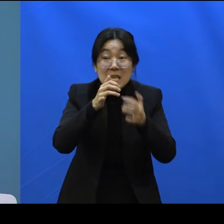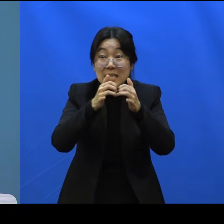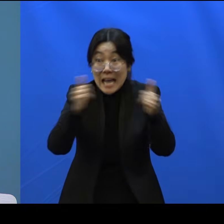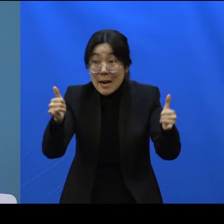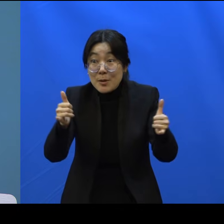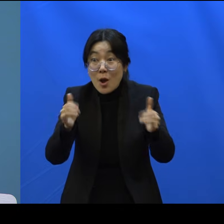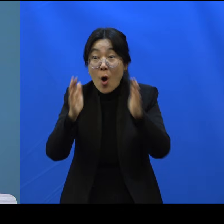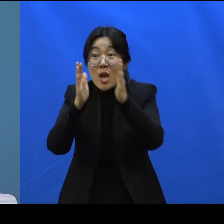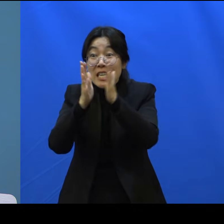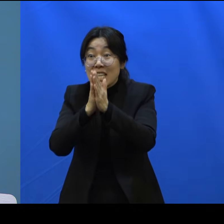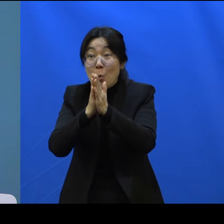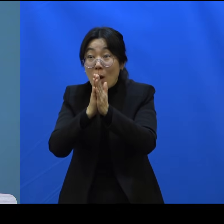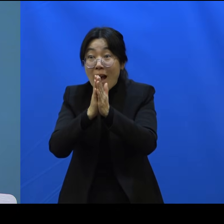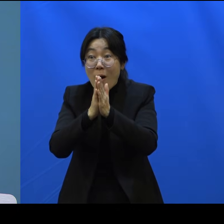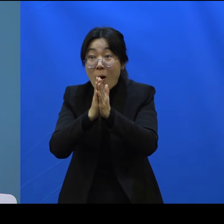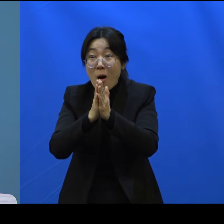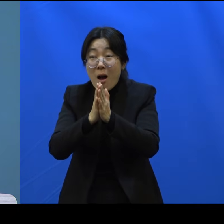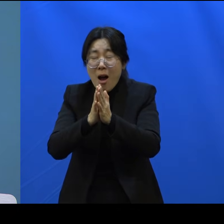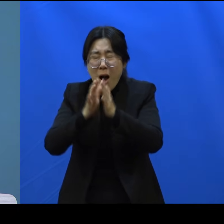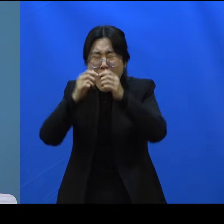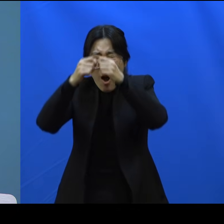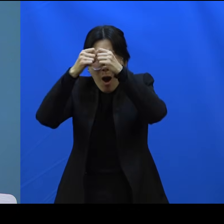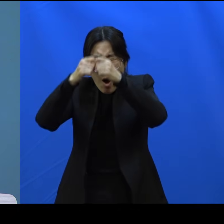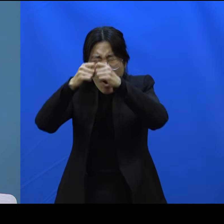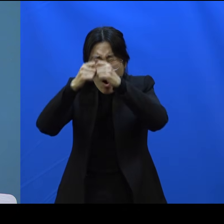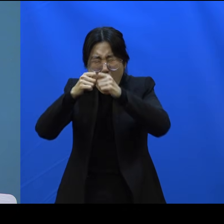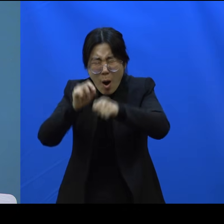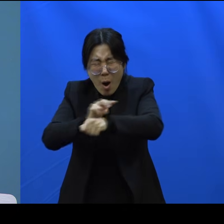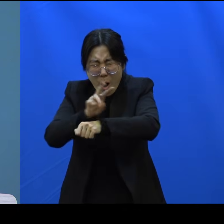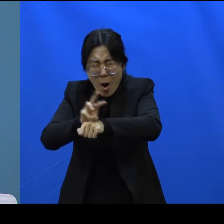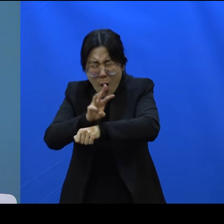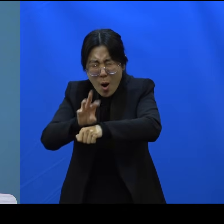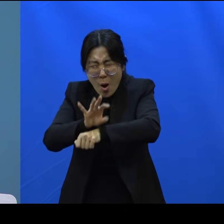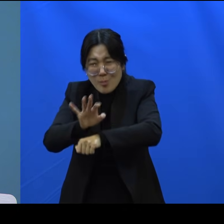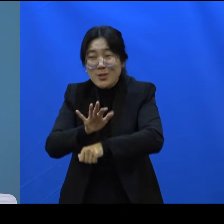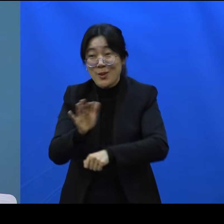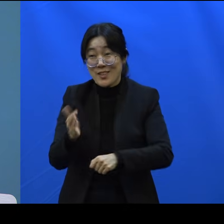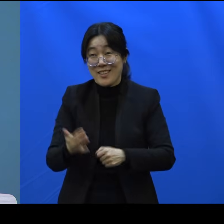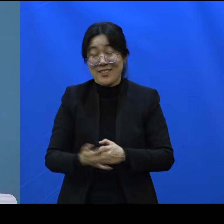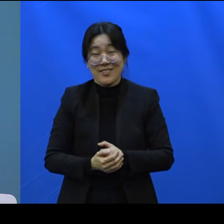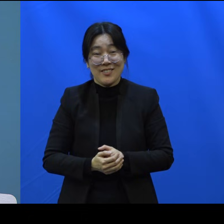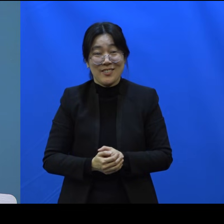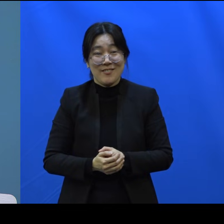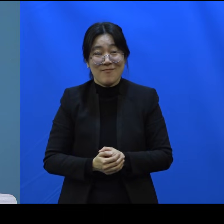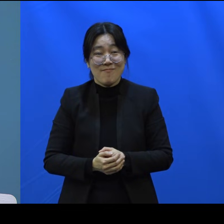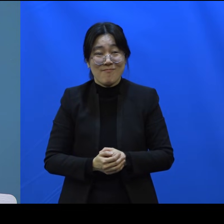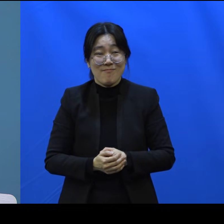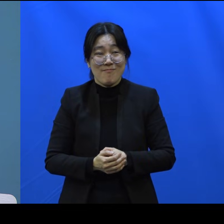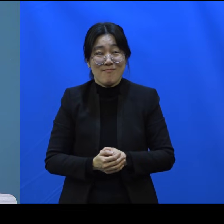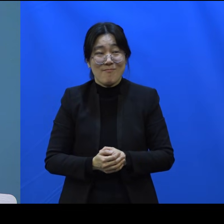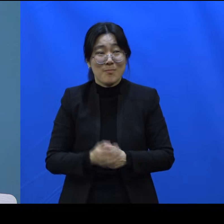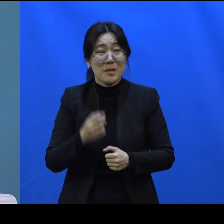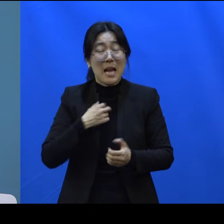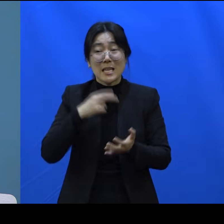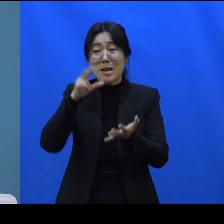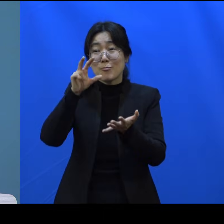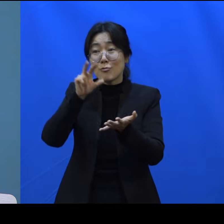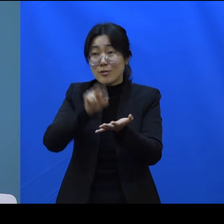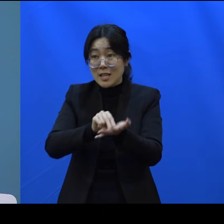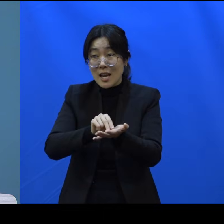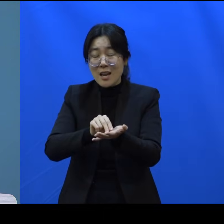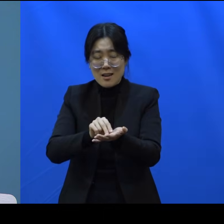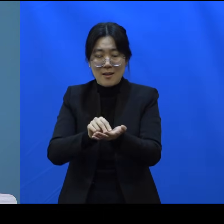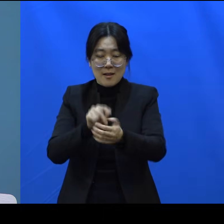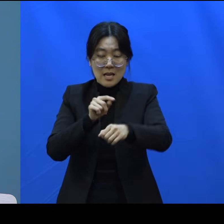왜 하나님이 어떤 기도를 응답하시고 어떤 기도를 응답하지 않는가? 바울은 그 가시가 제거되지 않았지만 결국은 상처를 안